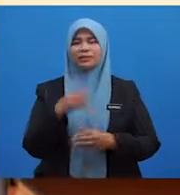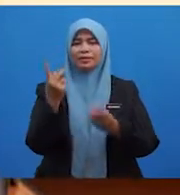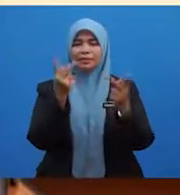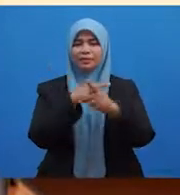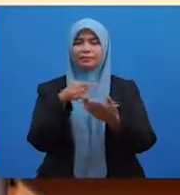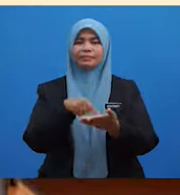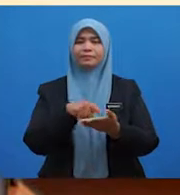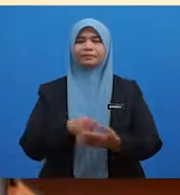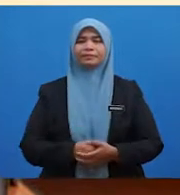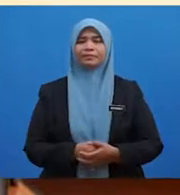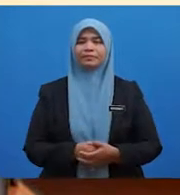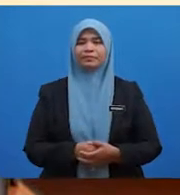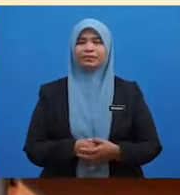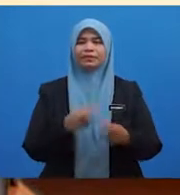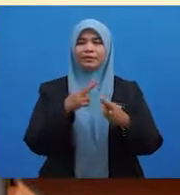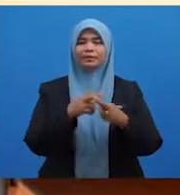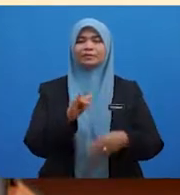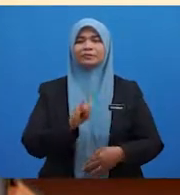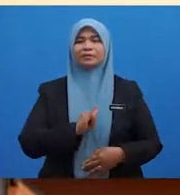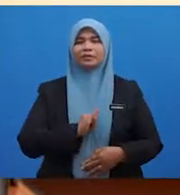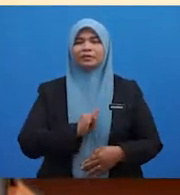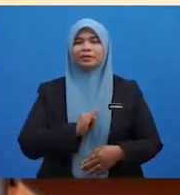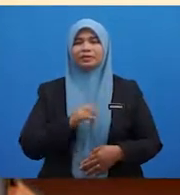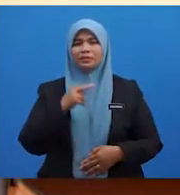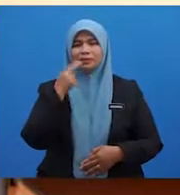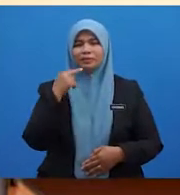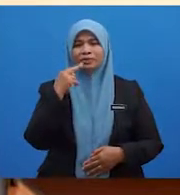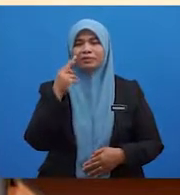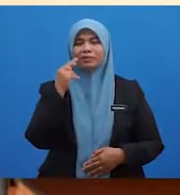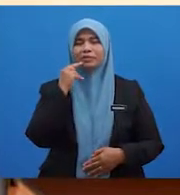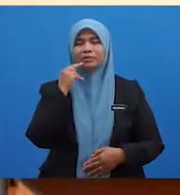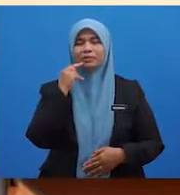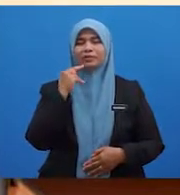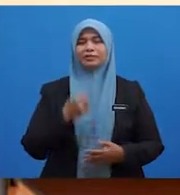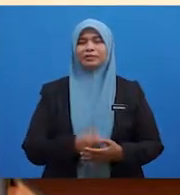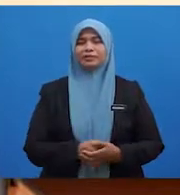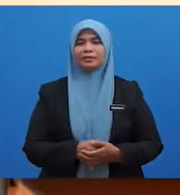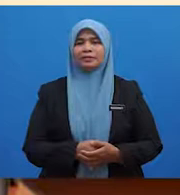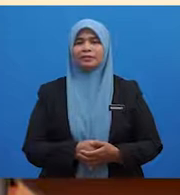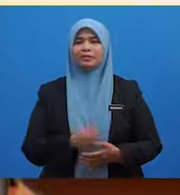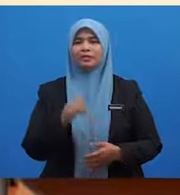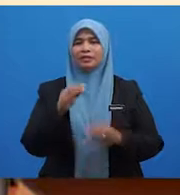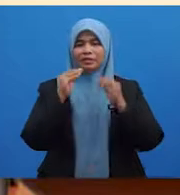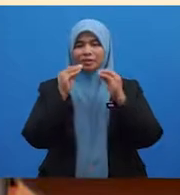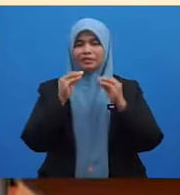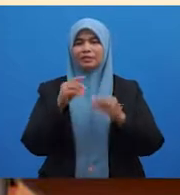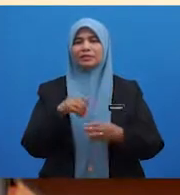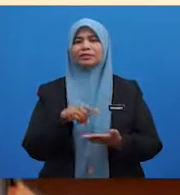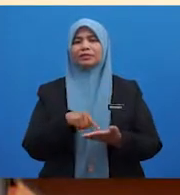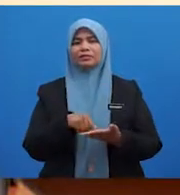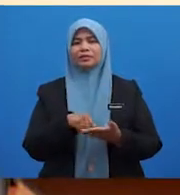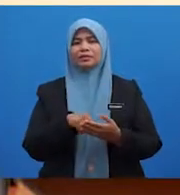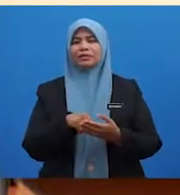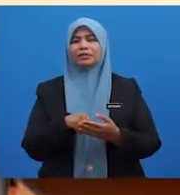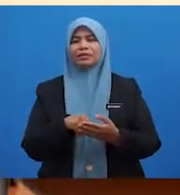ini. Nama saya Puan Noli binti Osman dan saya mengajar di